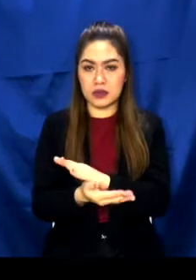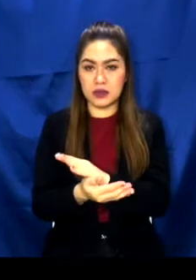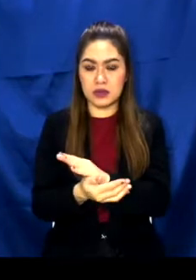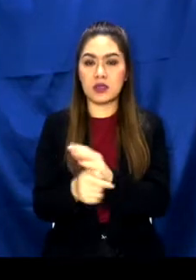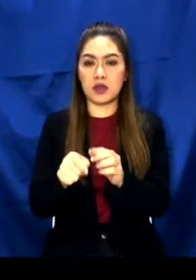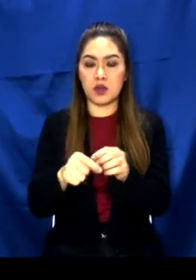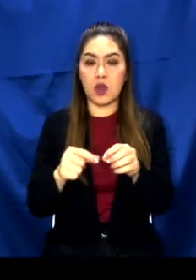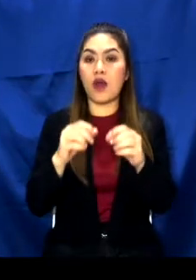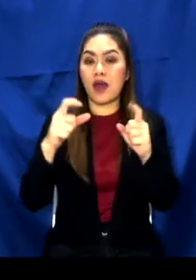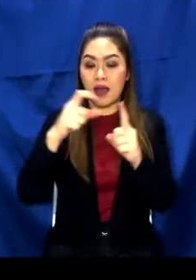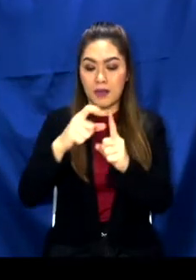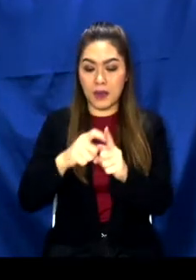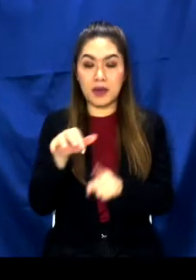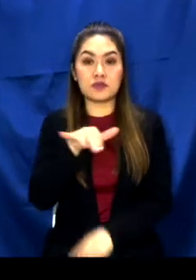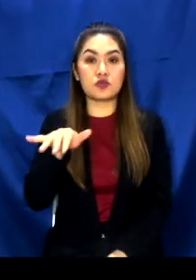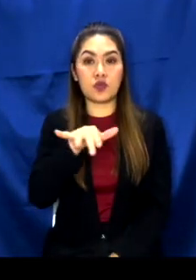ของตัวอักษรนะคะ